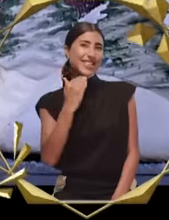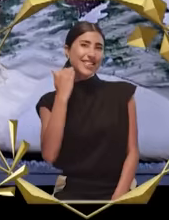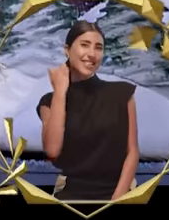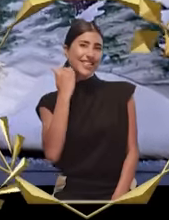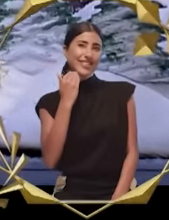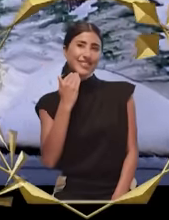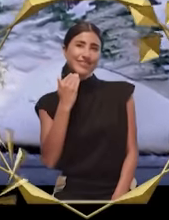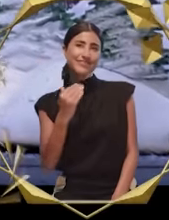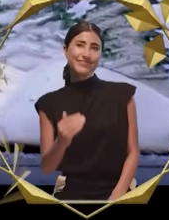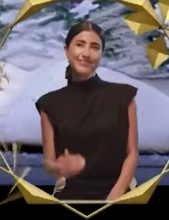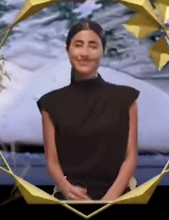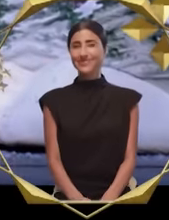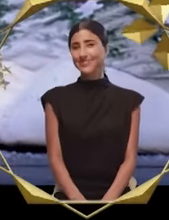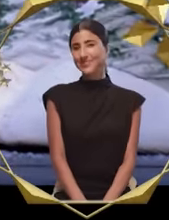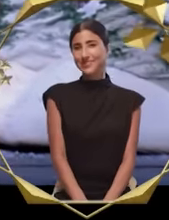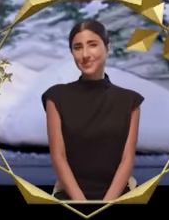أنه